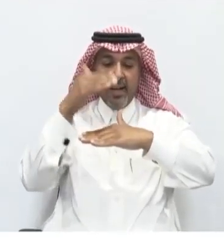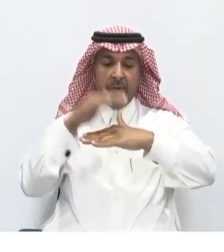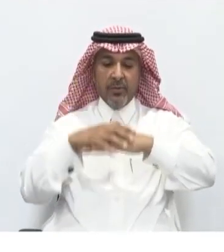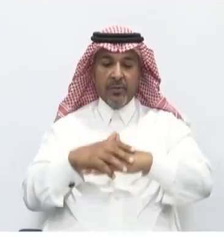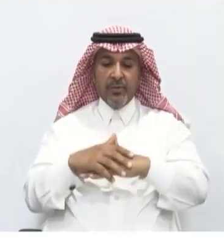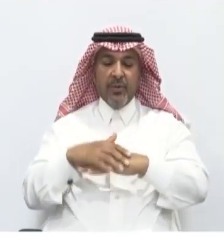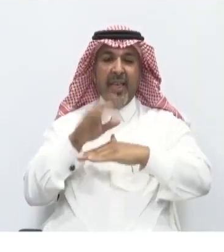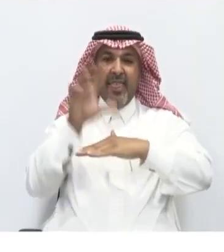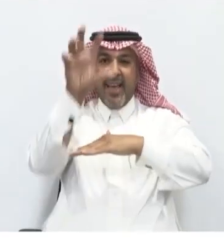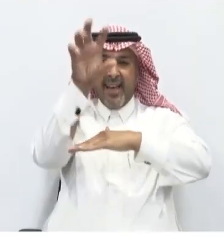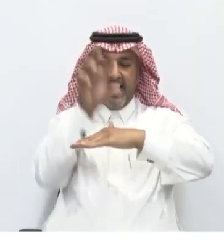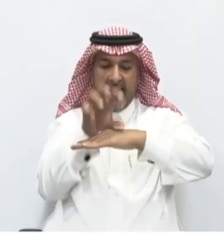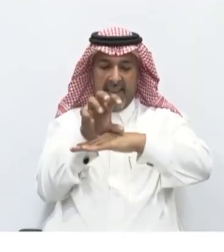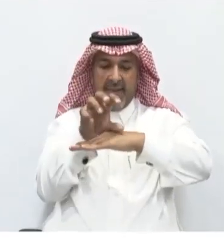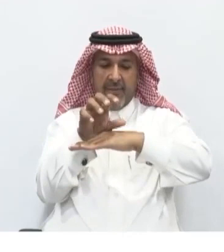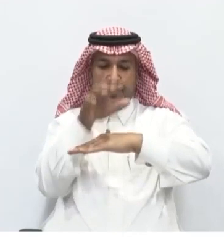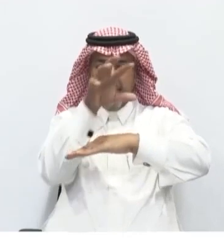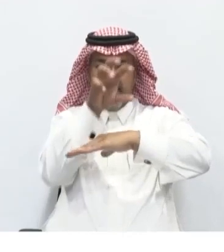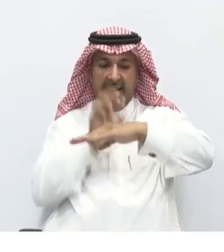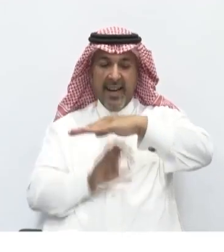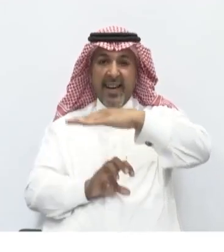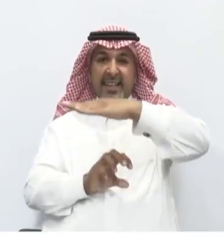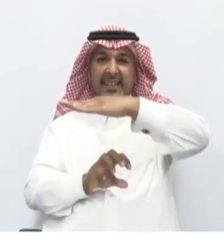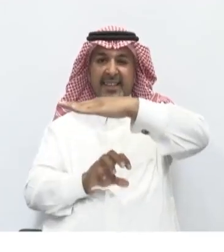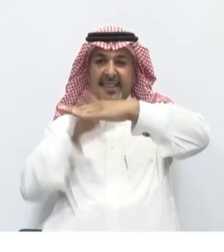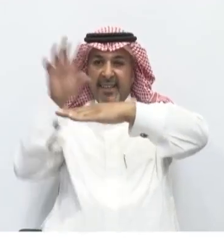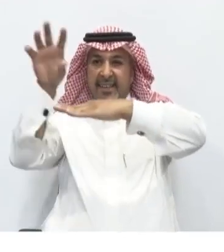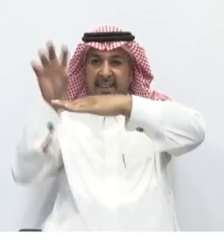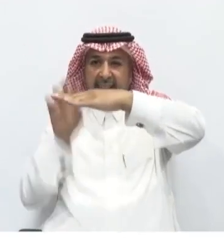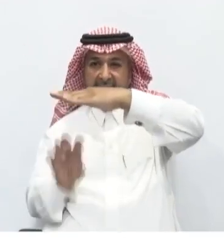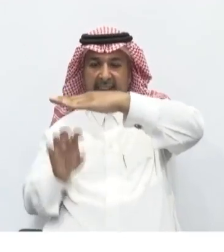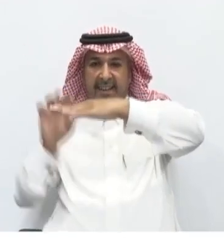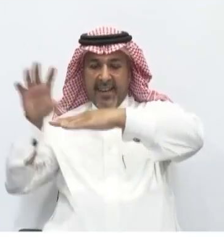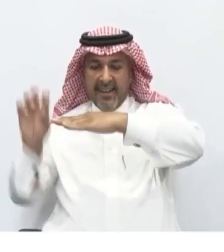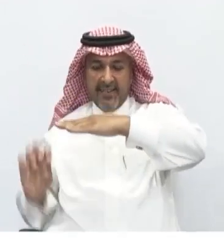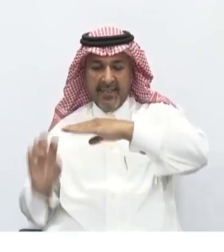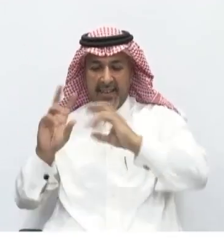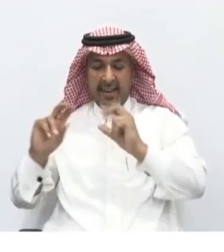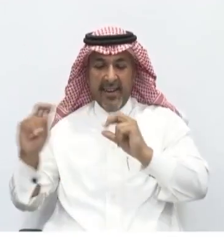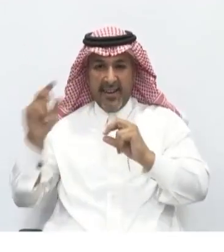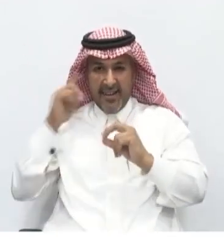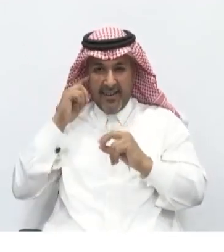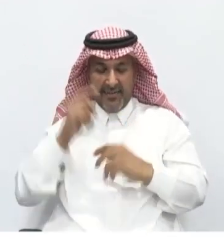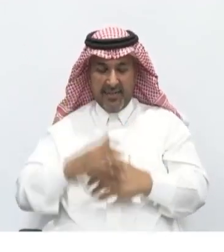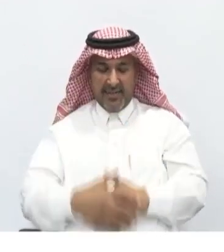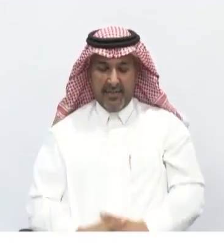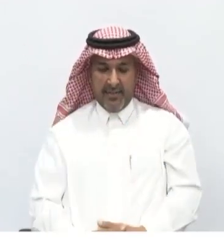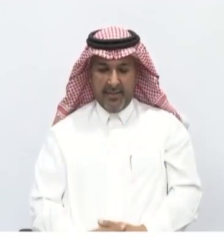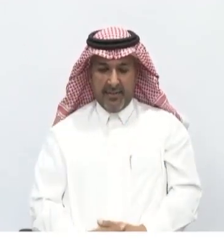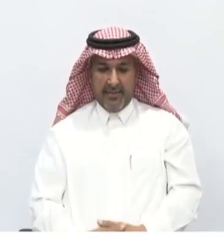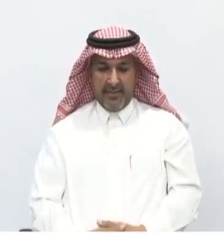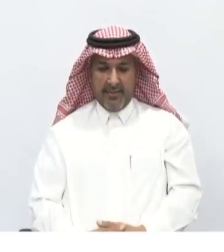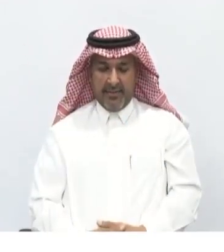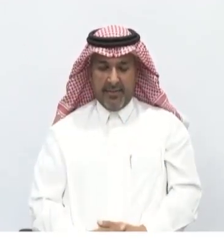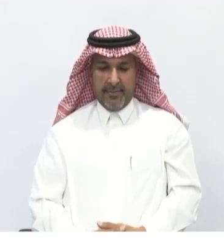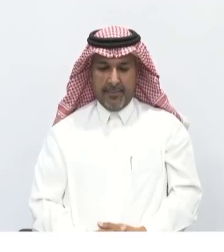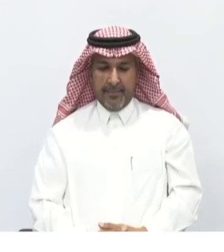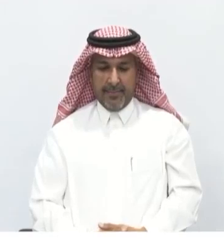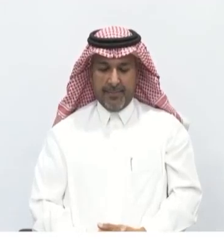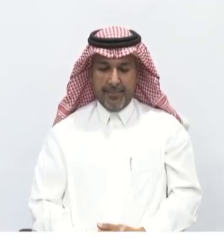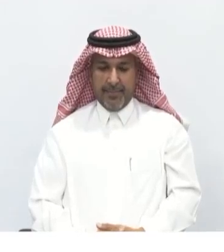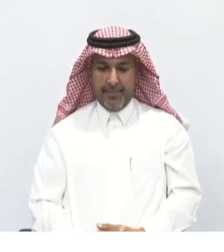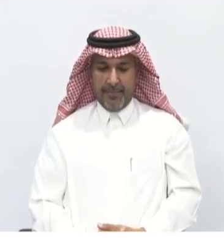المقام هو الذي يتغير اذا من اكسيد الخارصين مره كلوريد الخارصين ومره